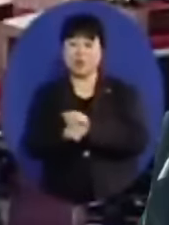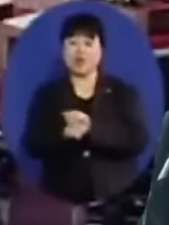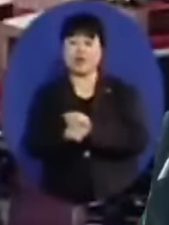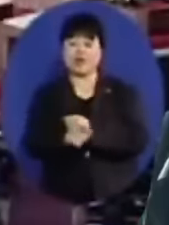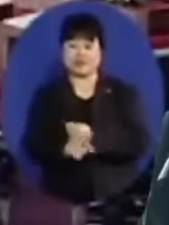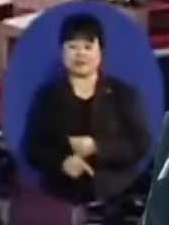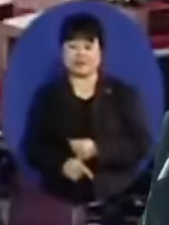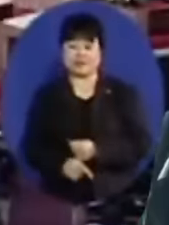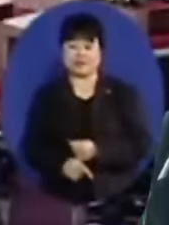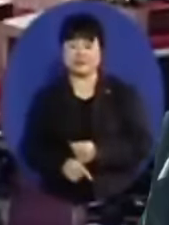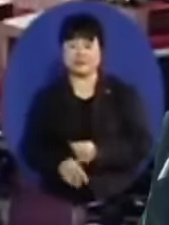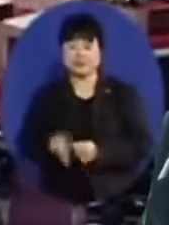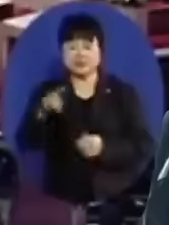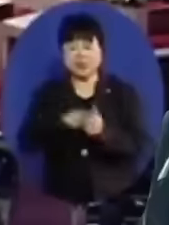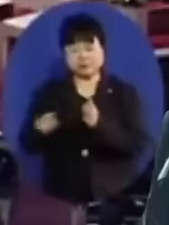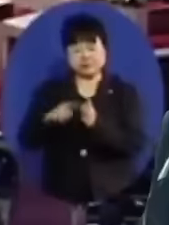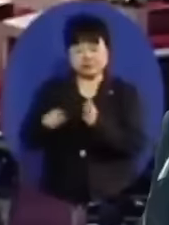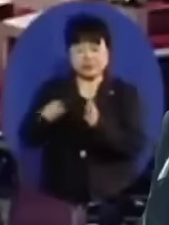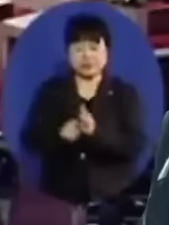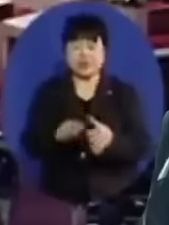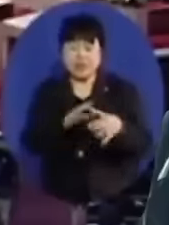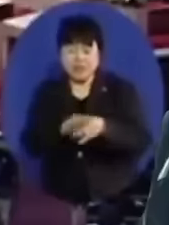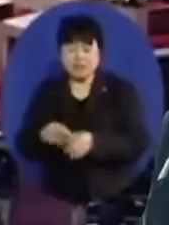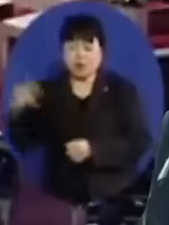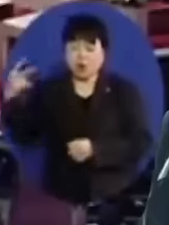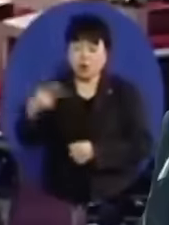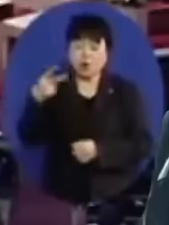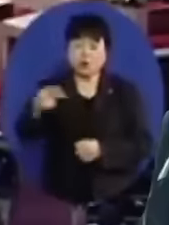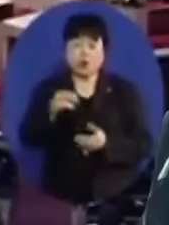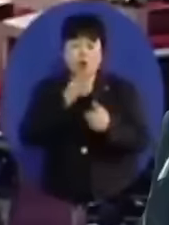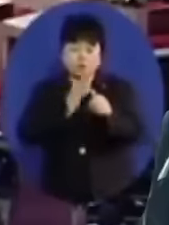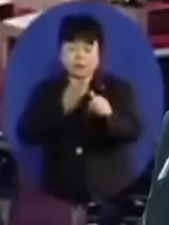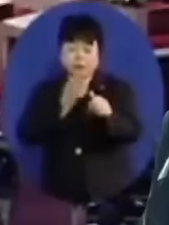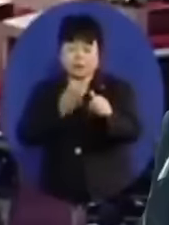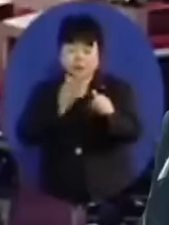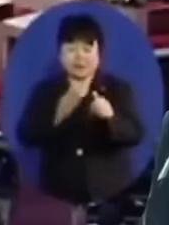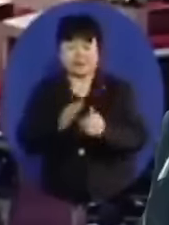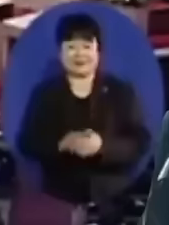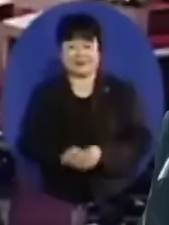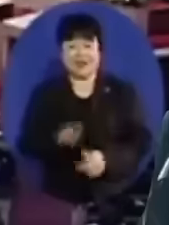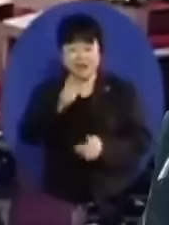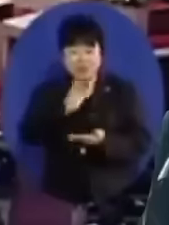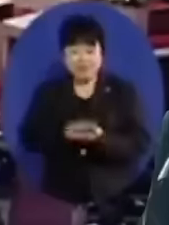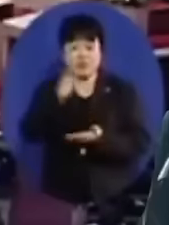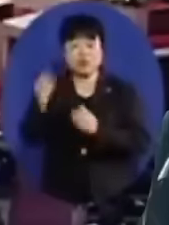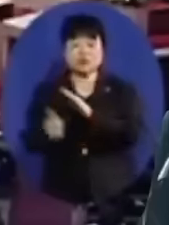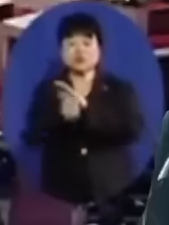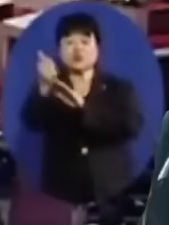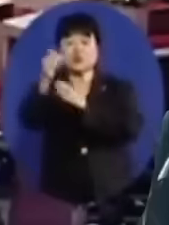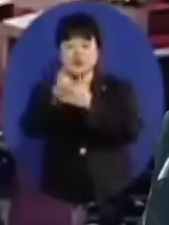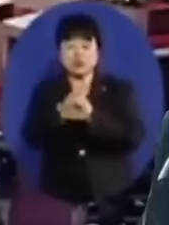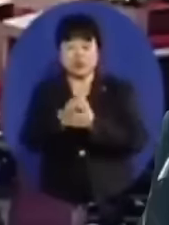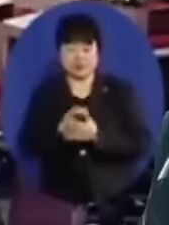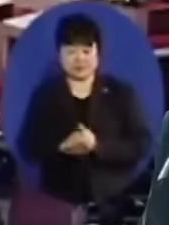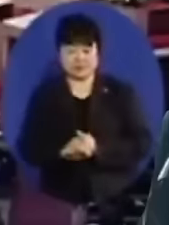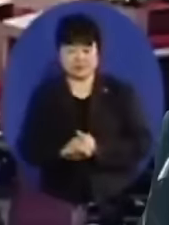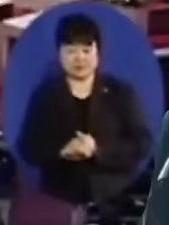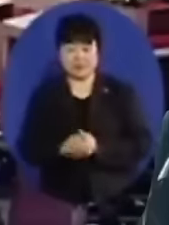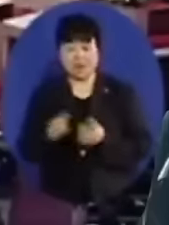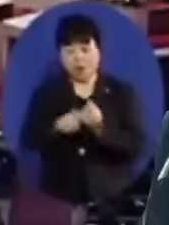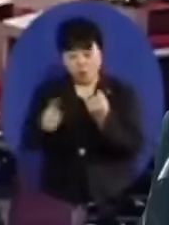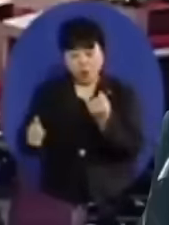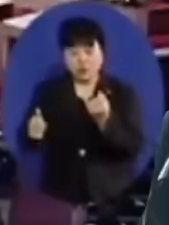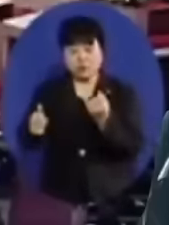동안 듣지 않았으나 자주 그에게 와서 계속 기도를 했습니다. 그리고 뜨거운 소원의 기도를 한 것은 이